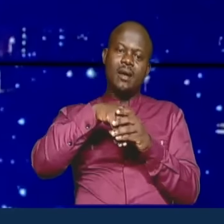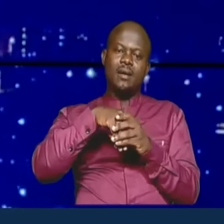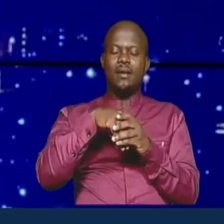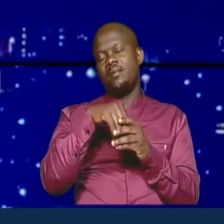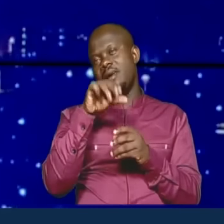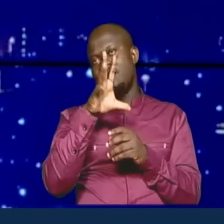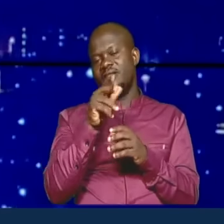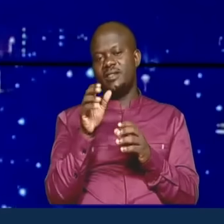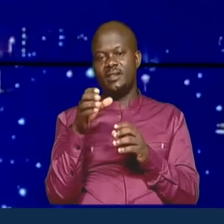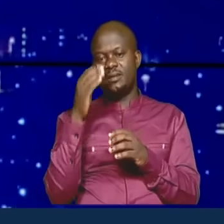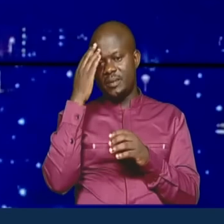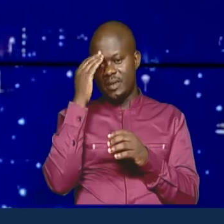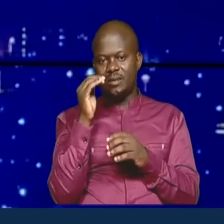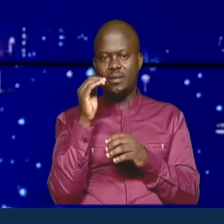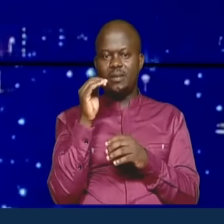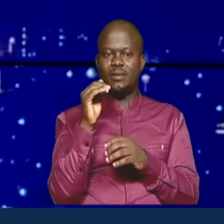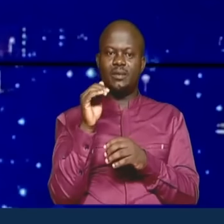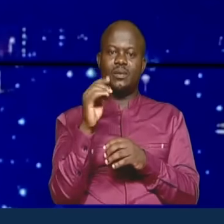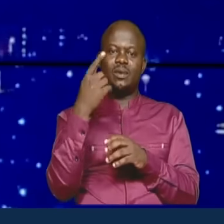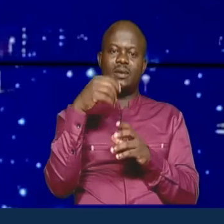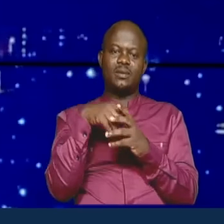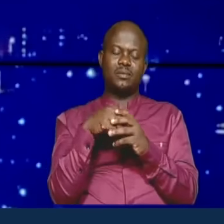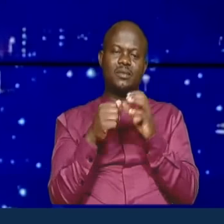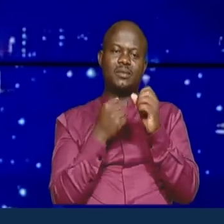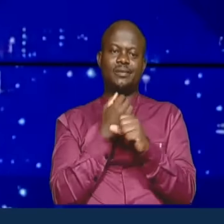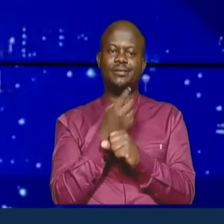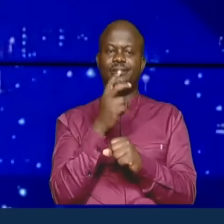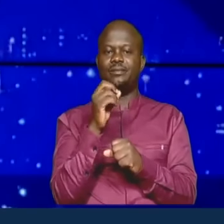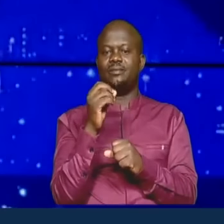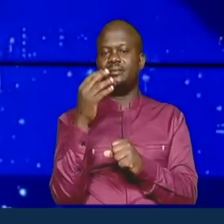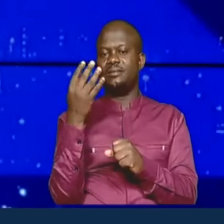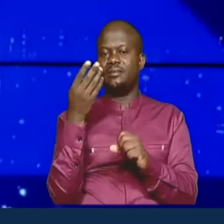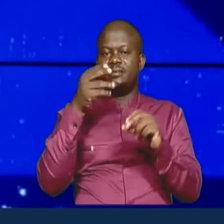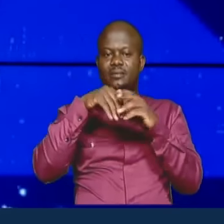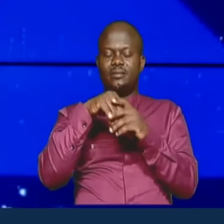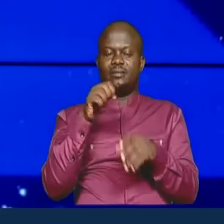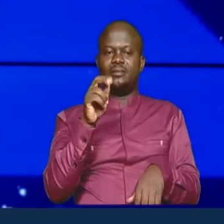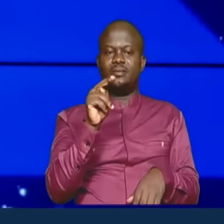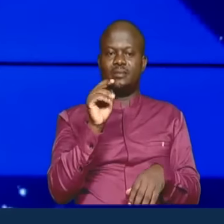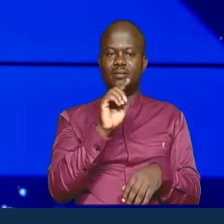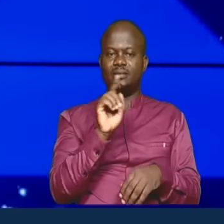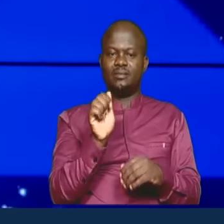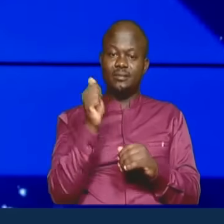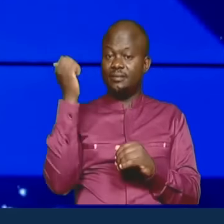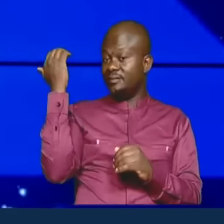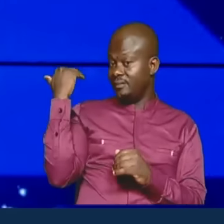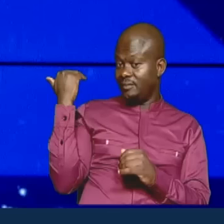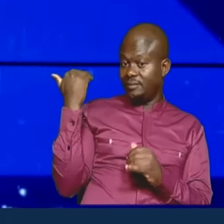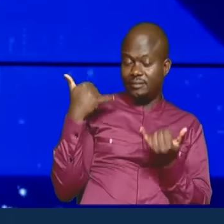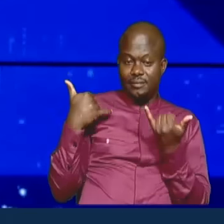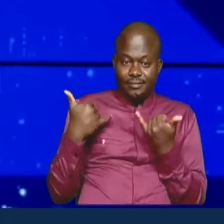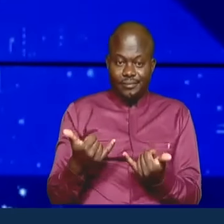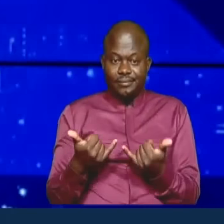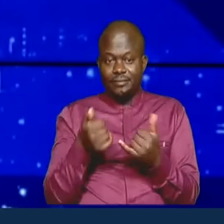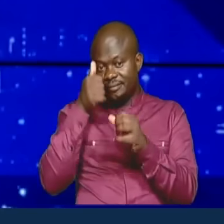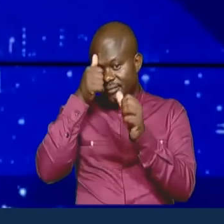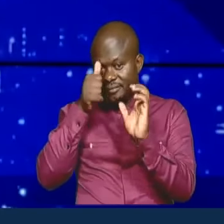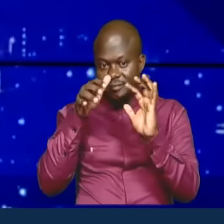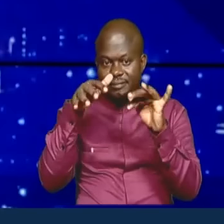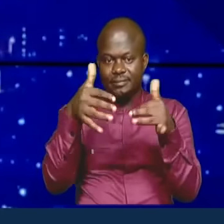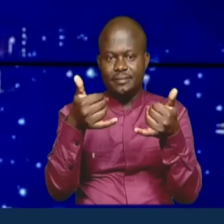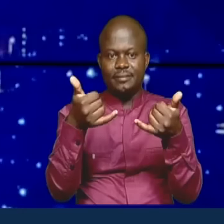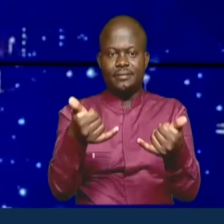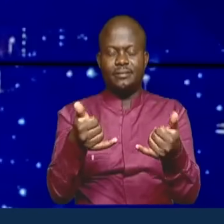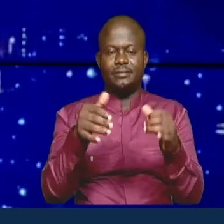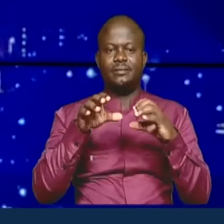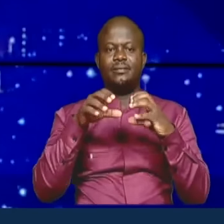Afurika, kuko ni inshuro imwe gusa muri 2004 igikombe cyari cyabereye muri Tunisia, nibwo u Rwanda rero ruheruka. Ukurikije rero ku Rwanda ruhagaze ubu ngubu mu